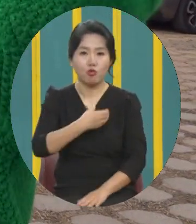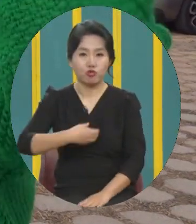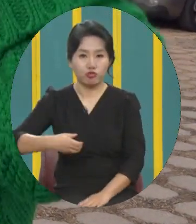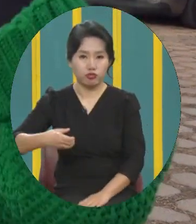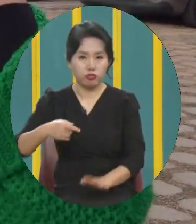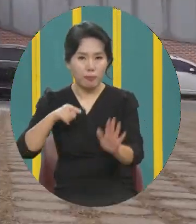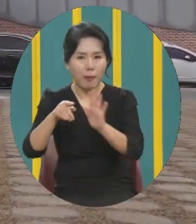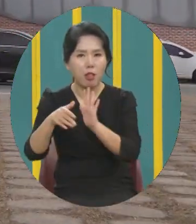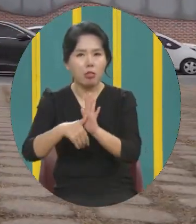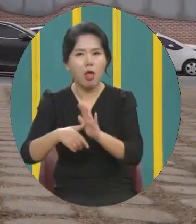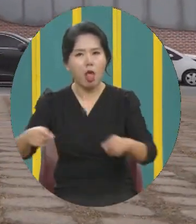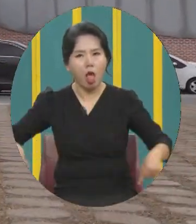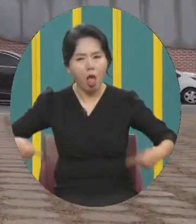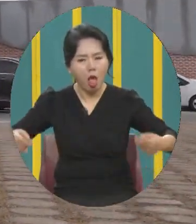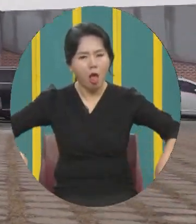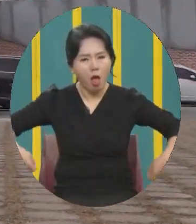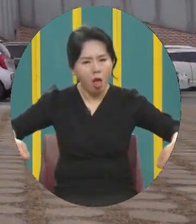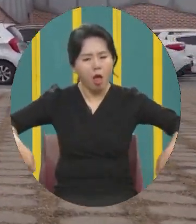거리가 있어요.